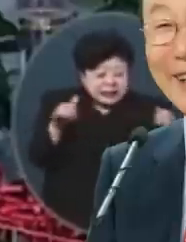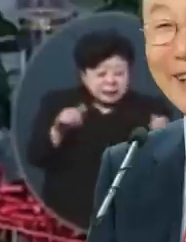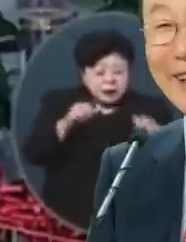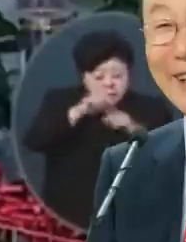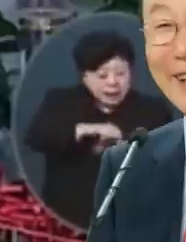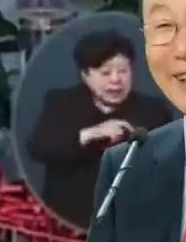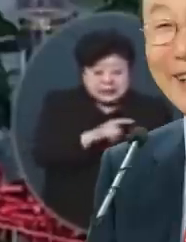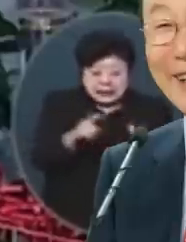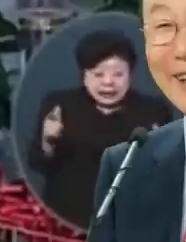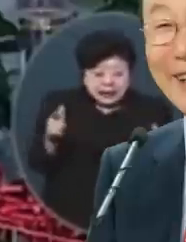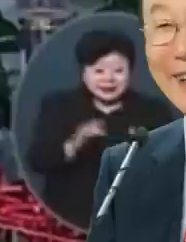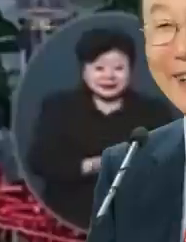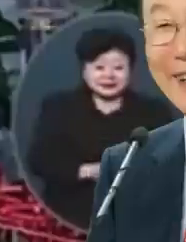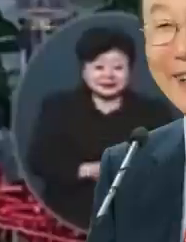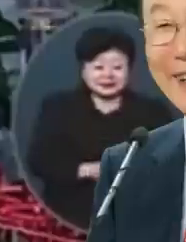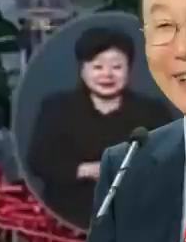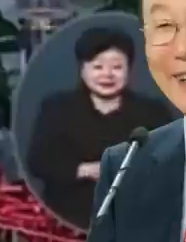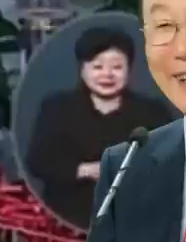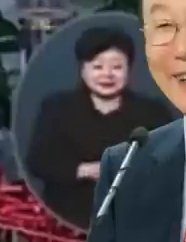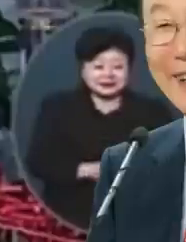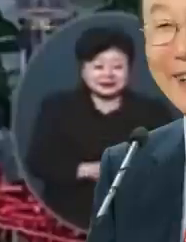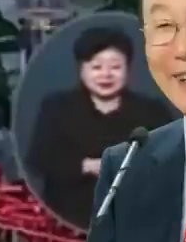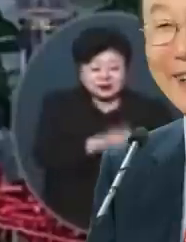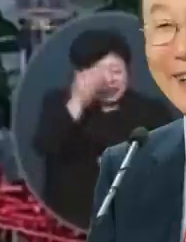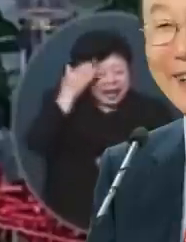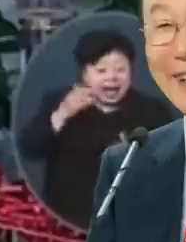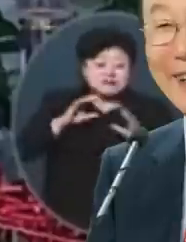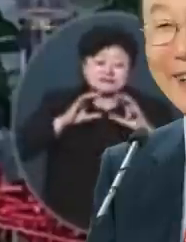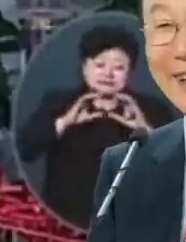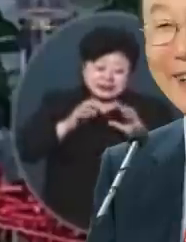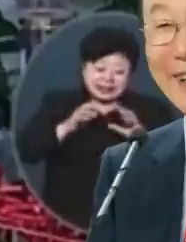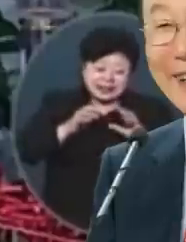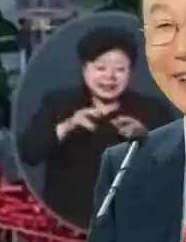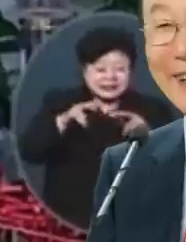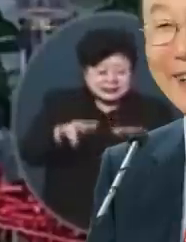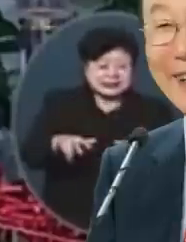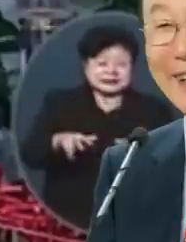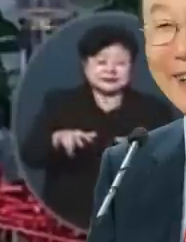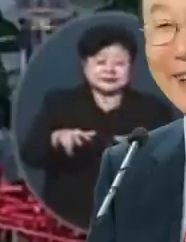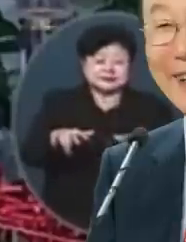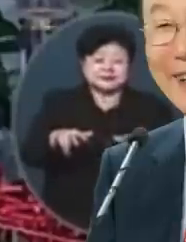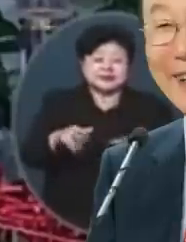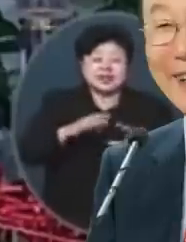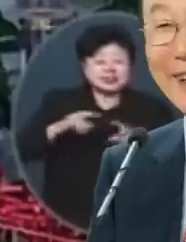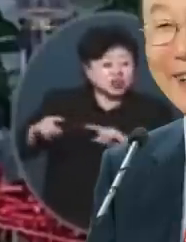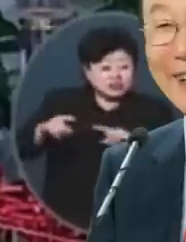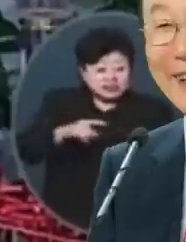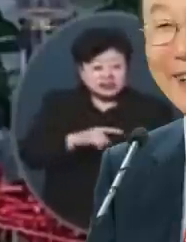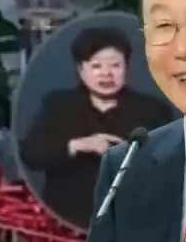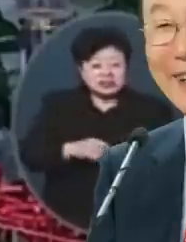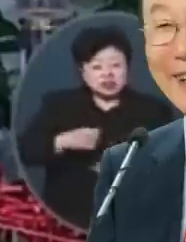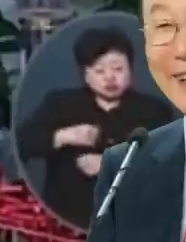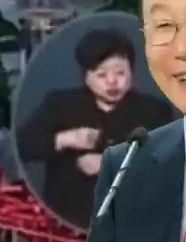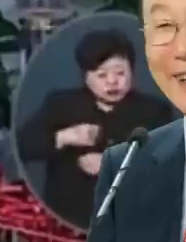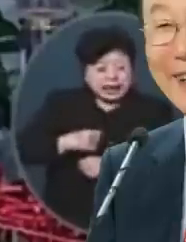백성은 망하지 않습니다. 우리 대한민국이 지금 상당히 정치적으로,